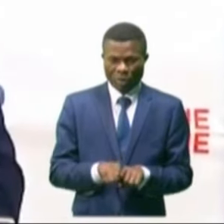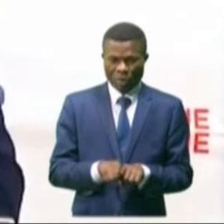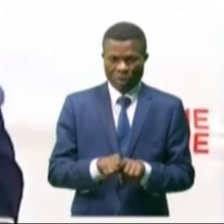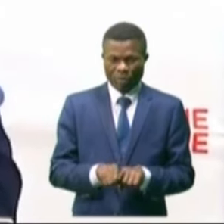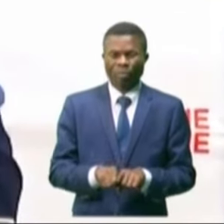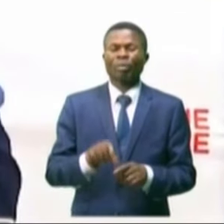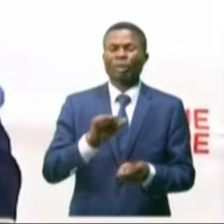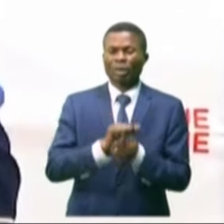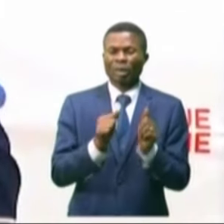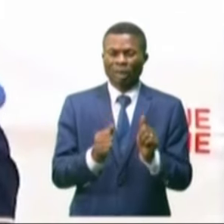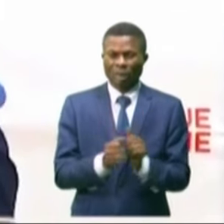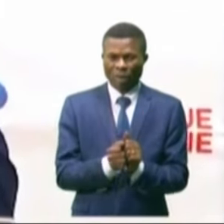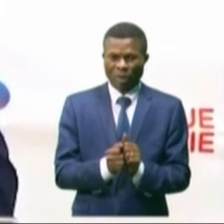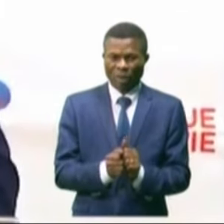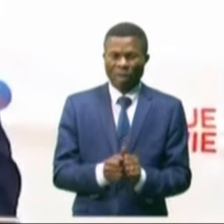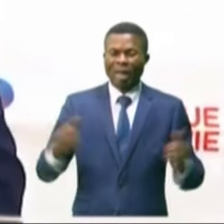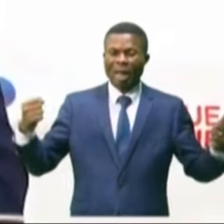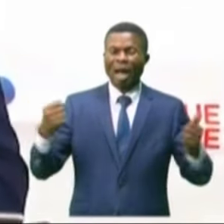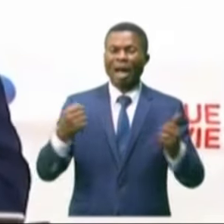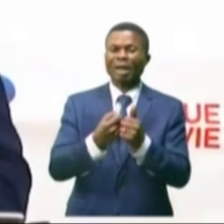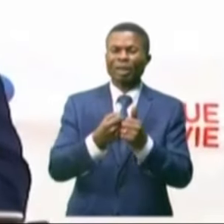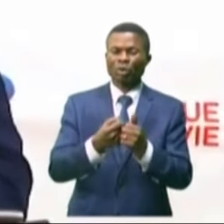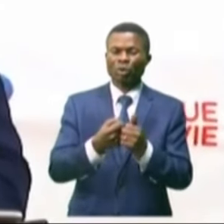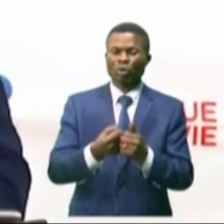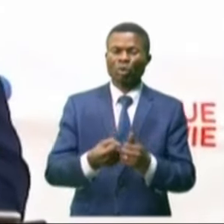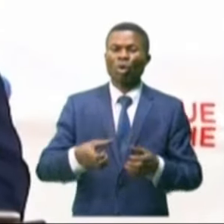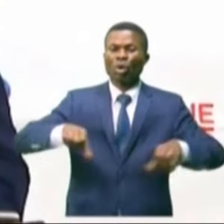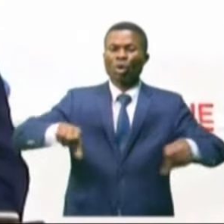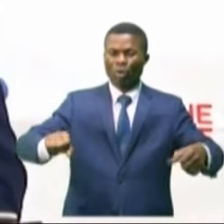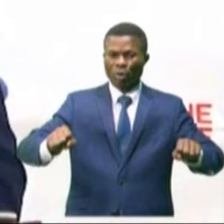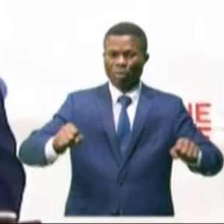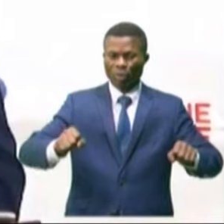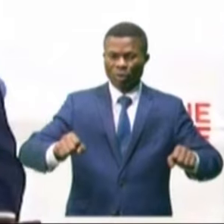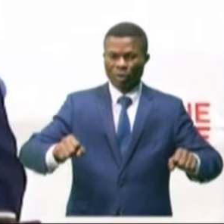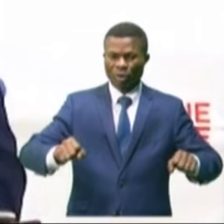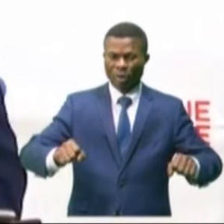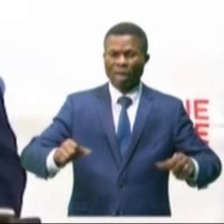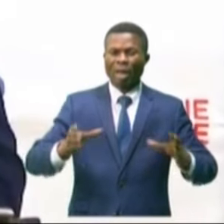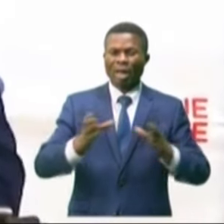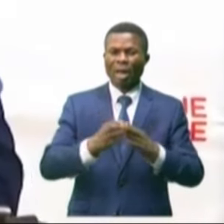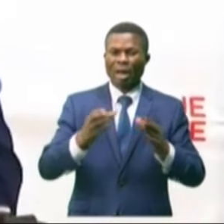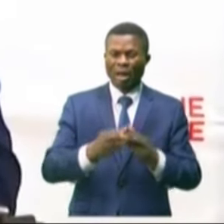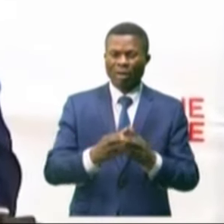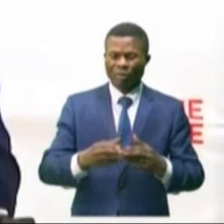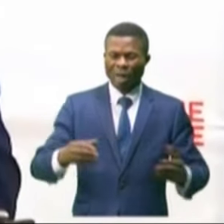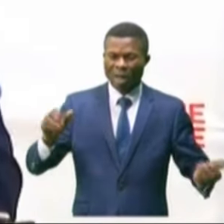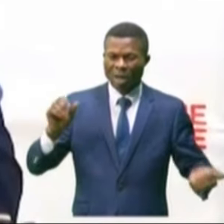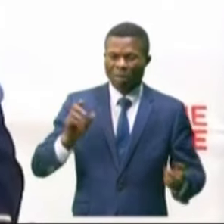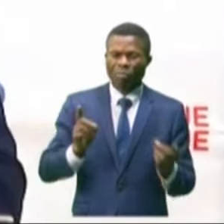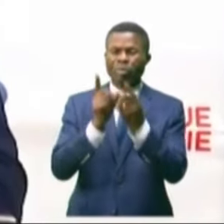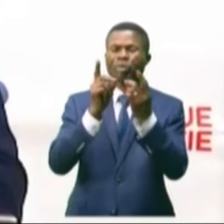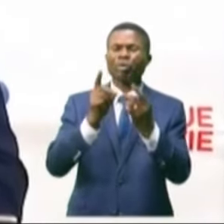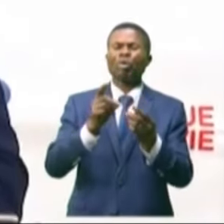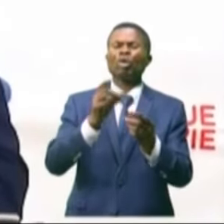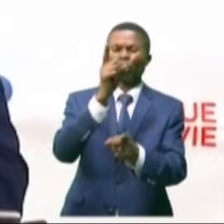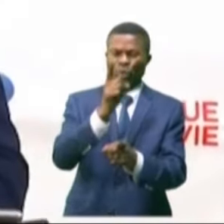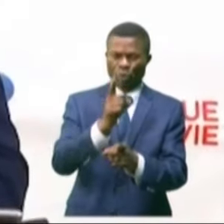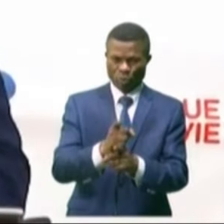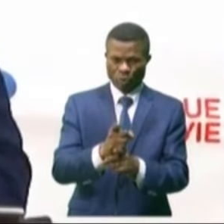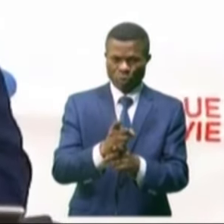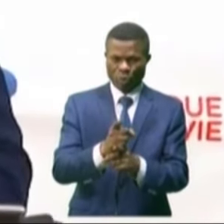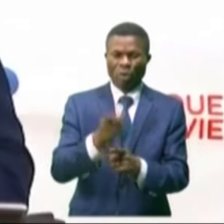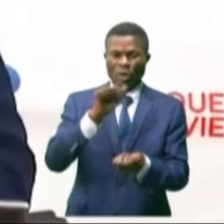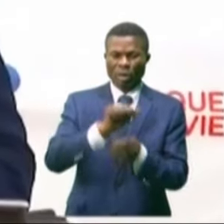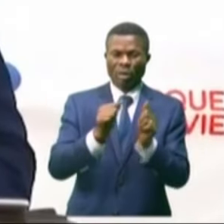d'infirmité dû aux accidents de circulation routière avec une incidence positive sur